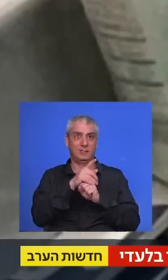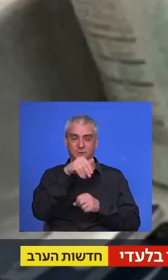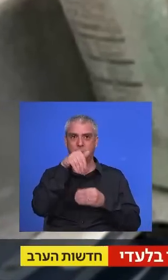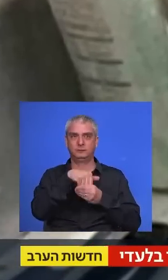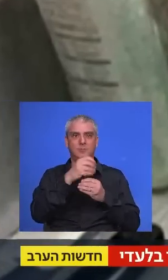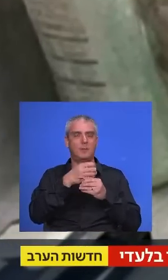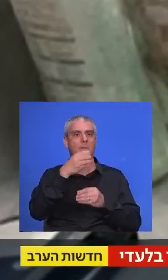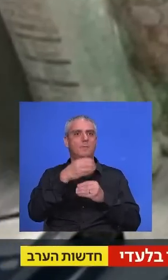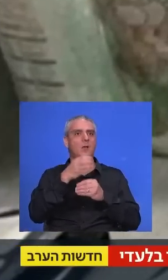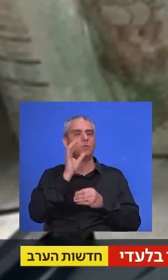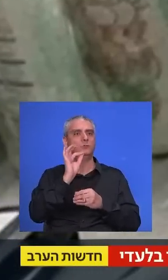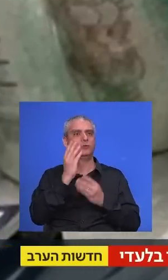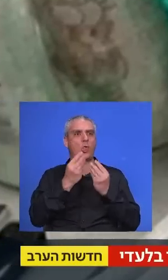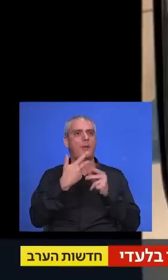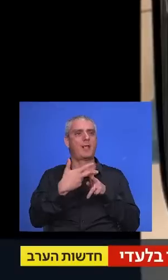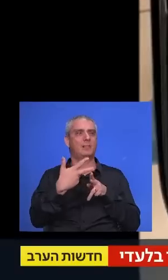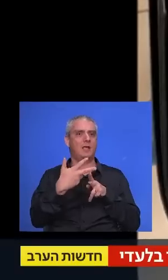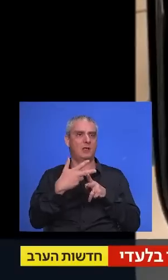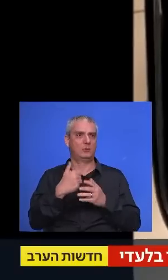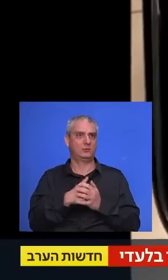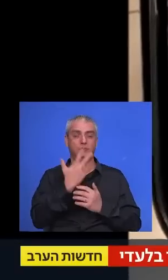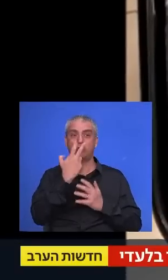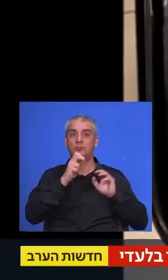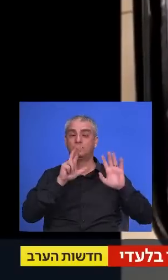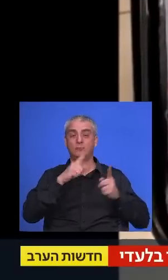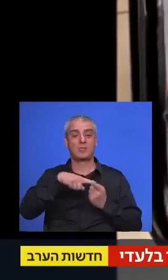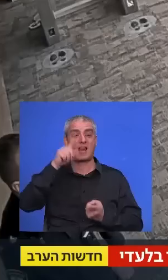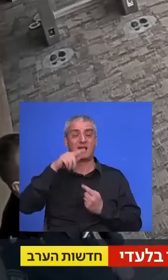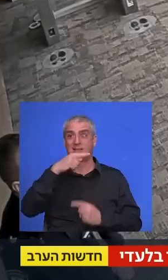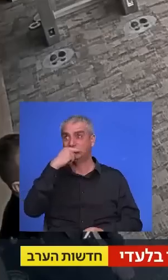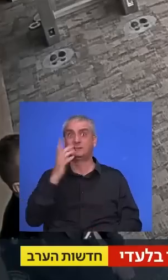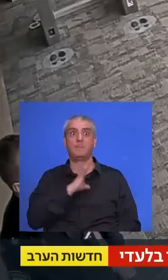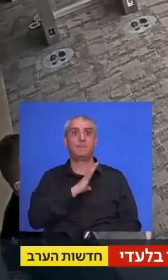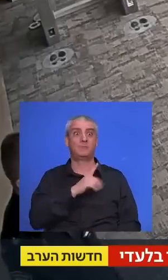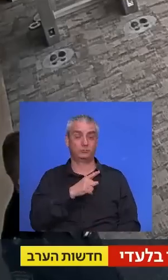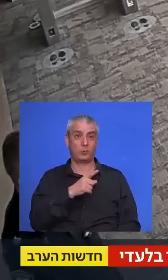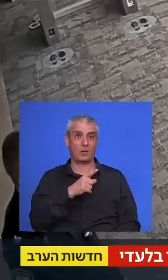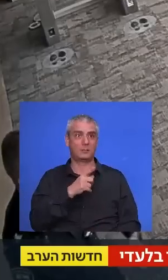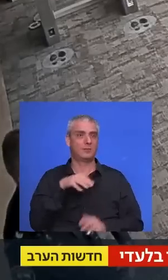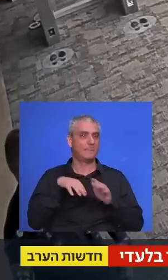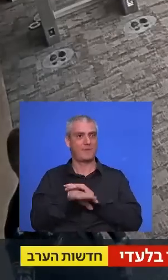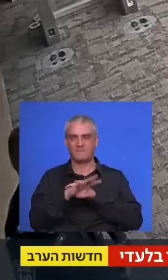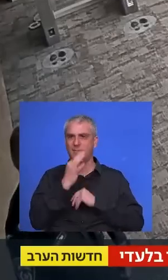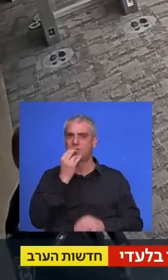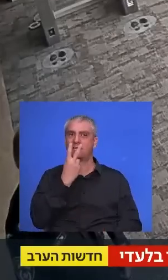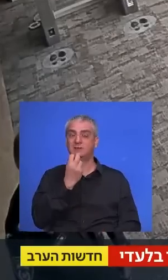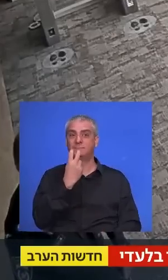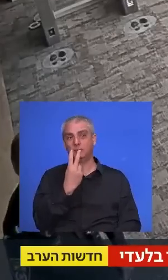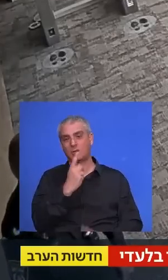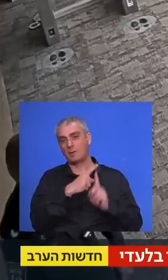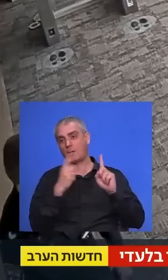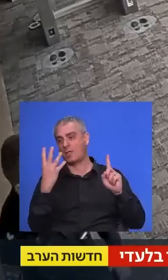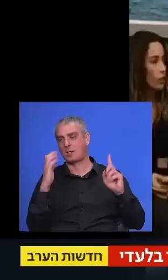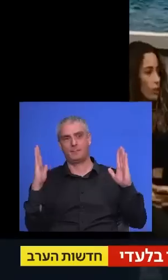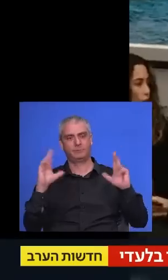בתוך בקבוקים של חומרי ניקוי. 38 ליטרים של הסם המסוכן, המבריחים בני 22 עד 40